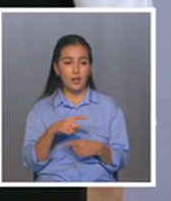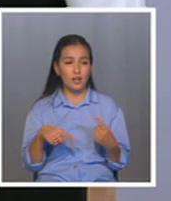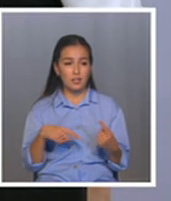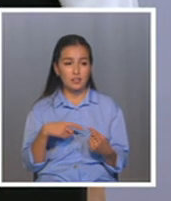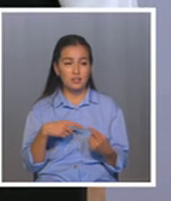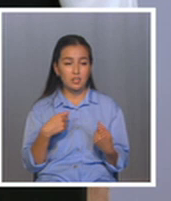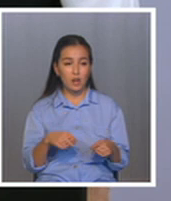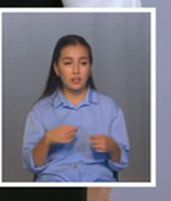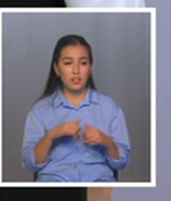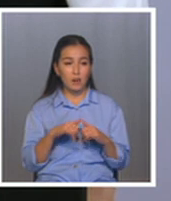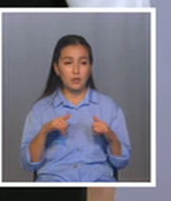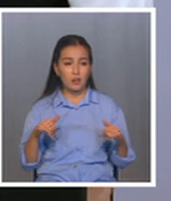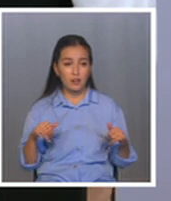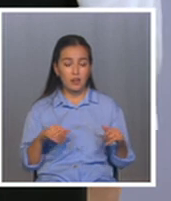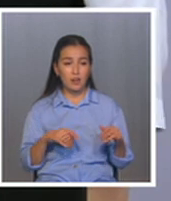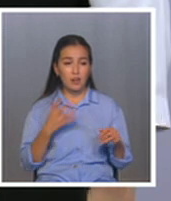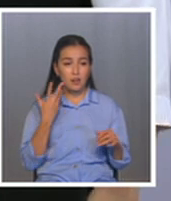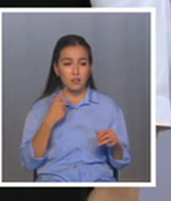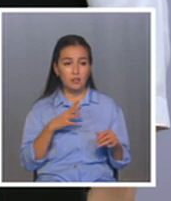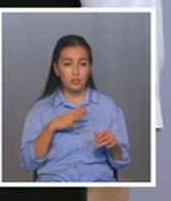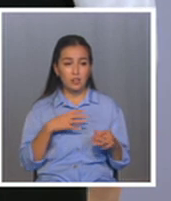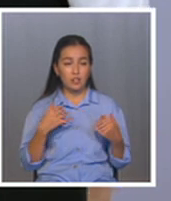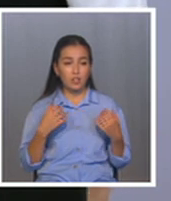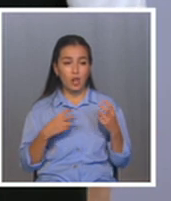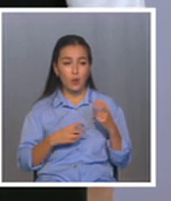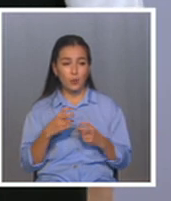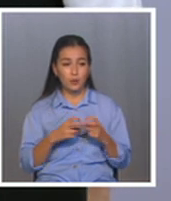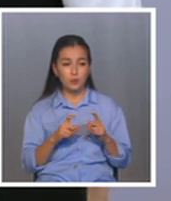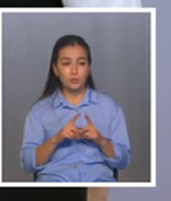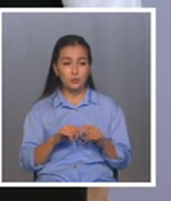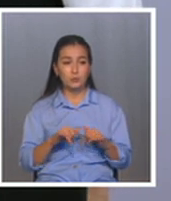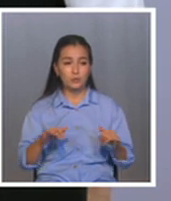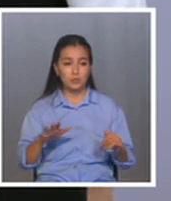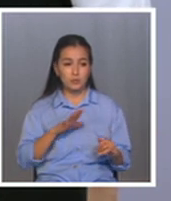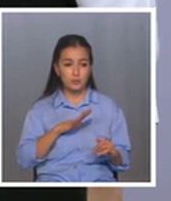сауданың дамыған сайын тауар өндіру көбейе бастайды.